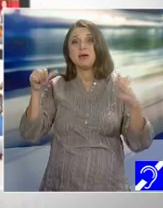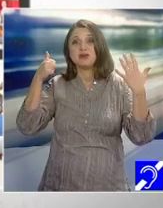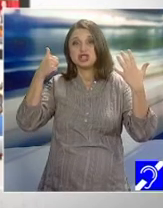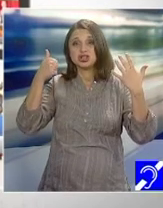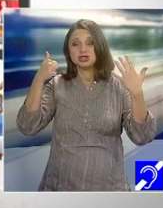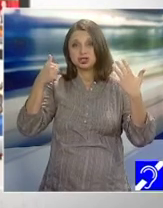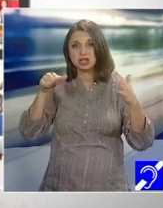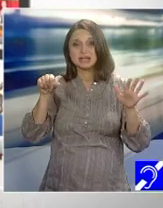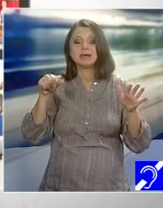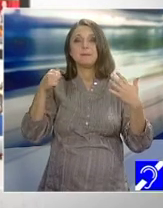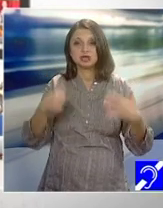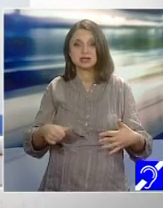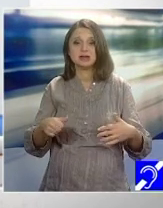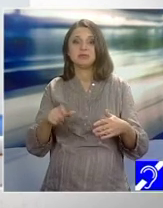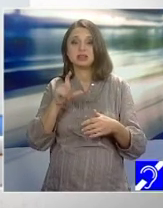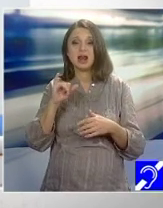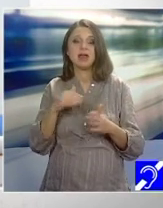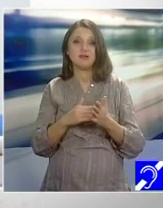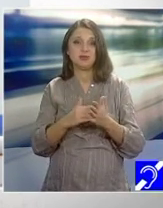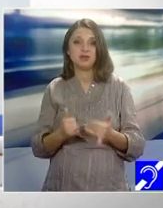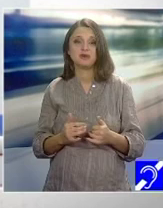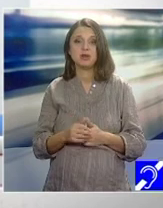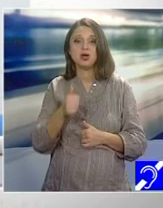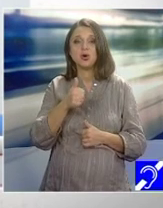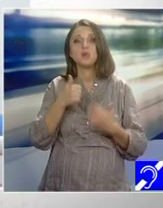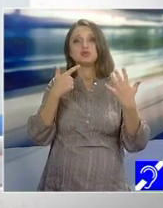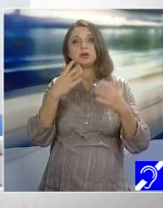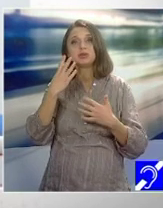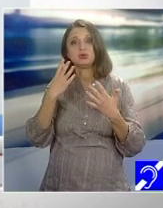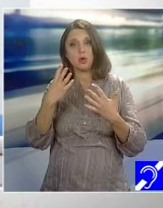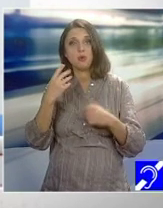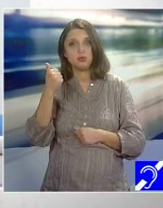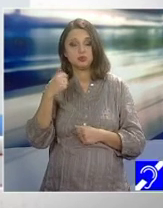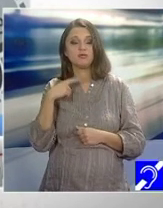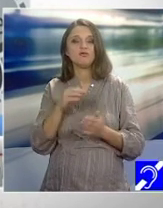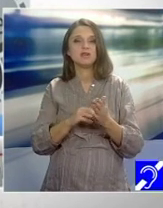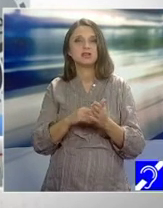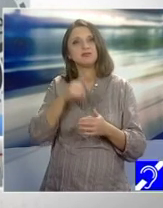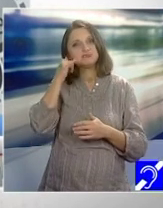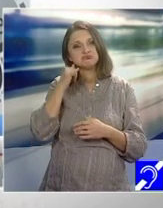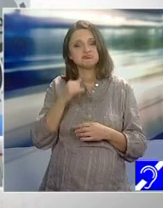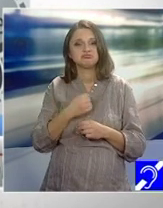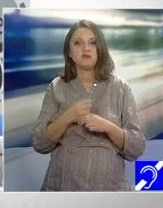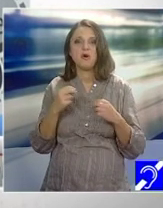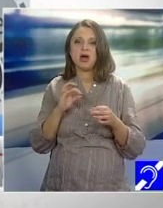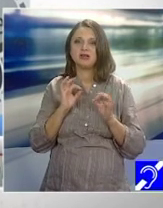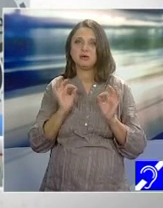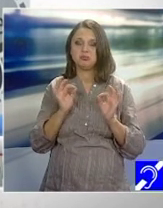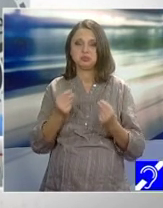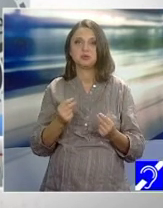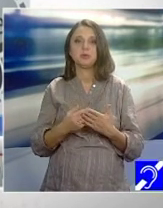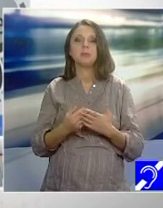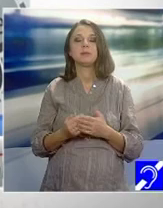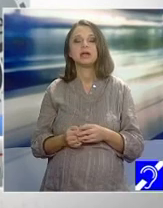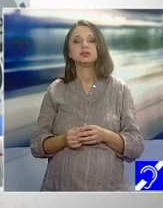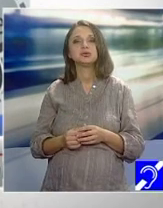zi, să nu intrăm în penalități cu statul român. Peditel 1791 este un serviciu extrem de eficient, mai ales pentru părinții care se confruntă cu bolile